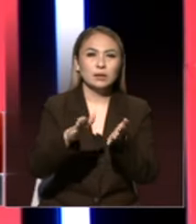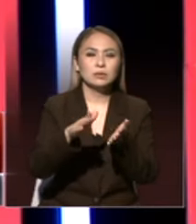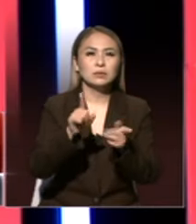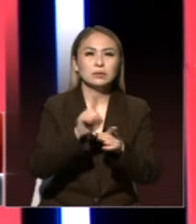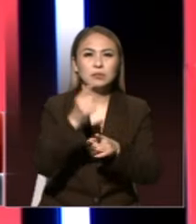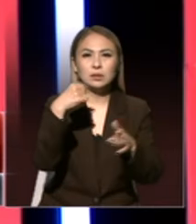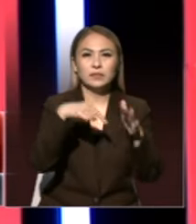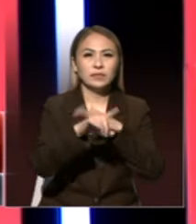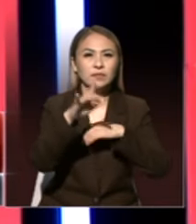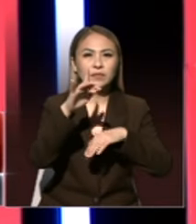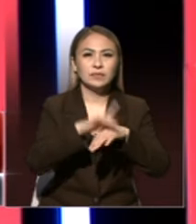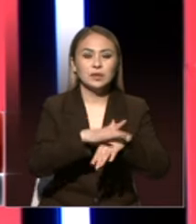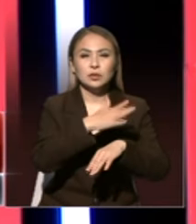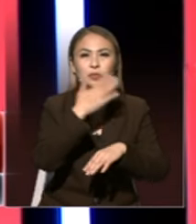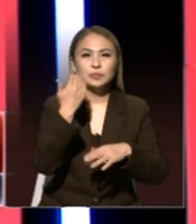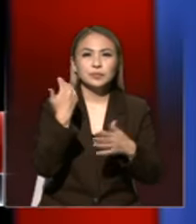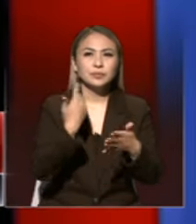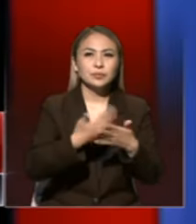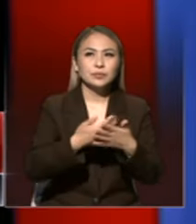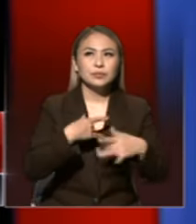шықты. Мен айтып кетейін, анау